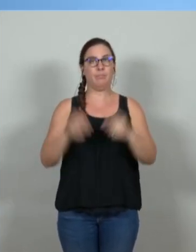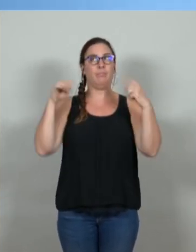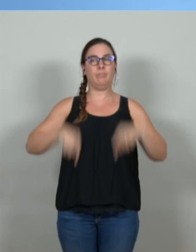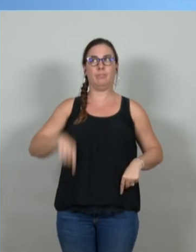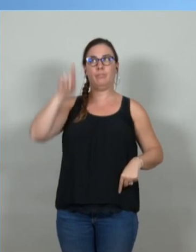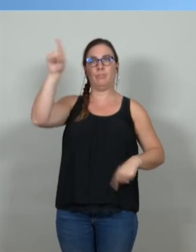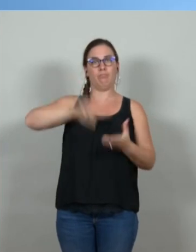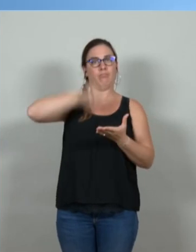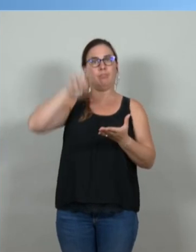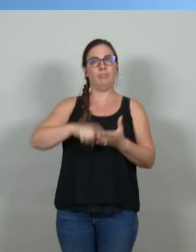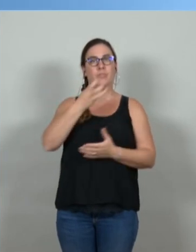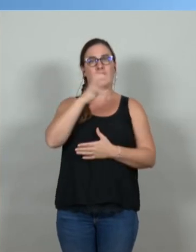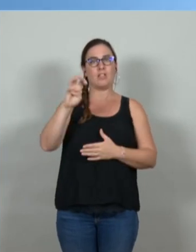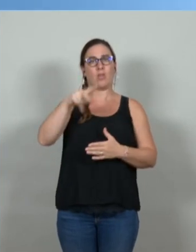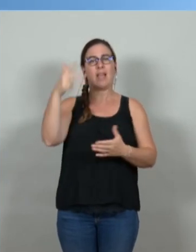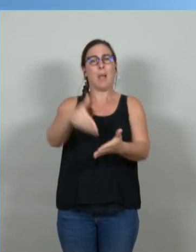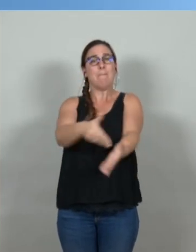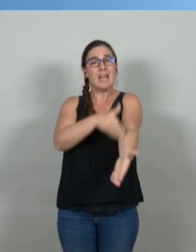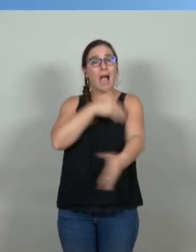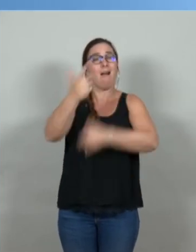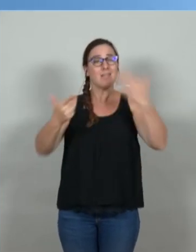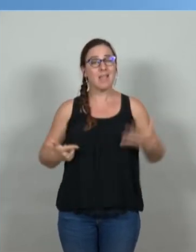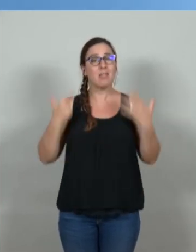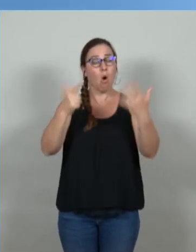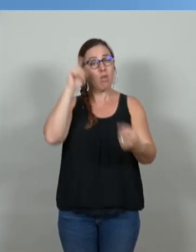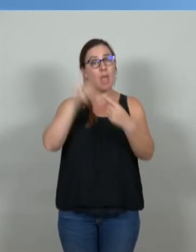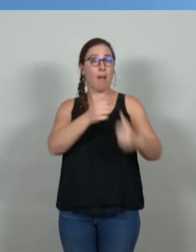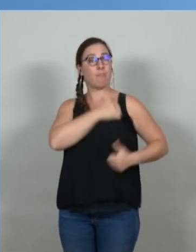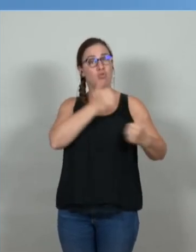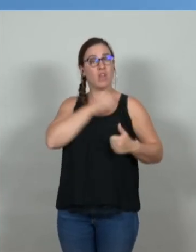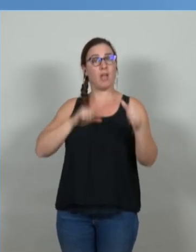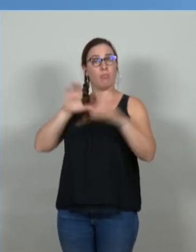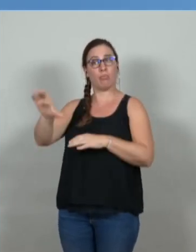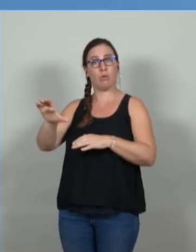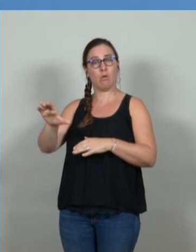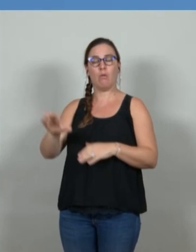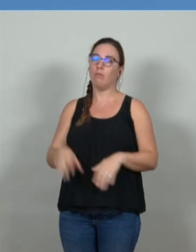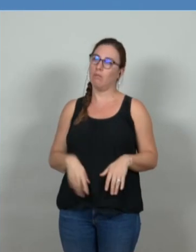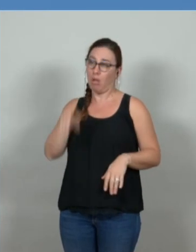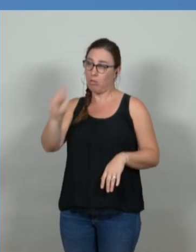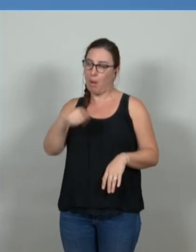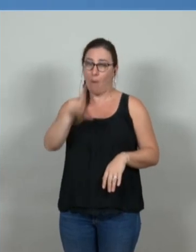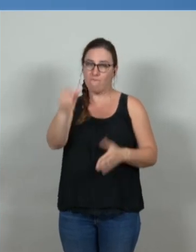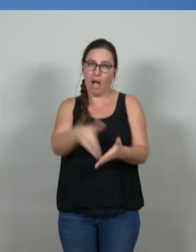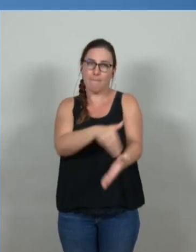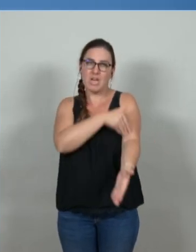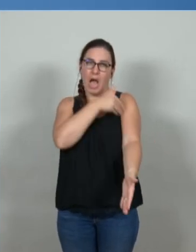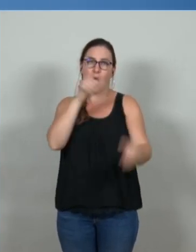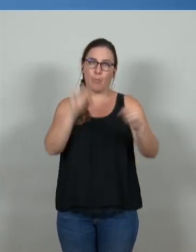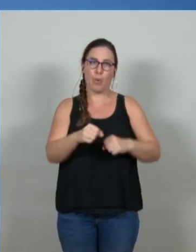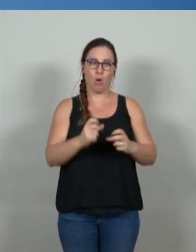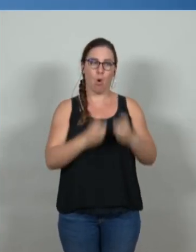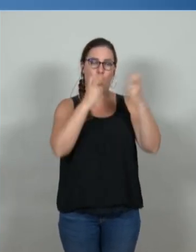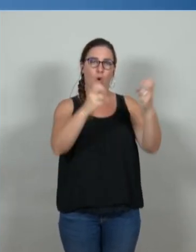une enveloppe de 413 milliards d'euros sur sept ans pour le budget de l'armée elle doit pouvoir dégager 20 milliards d'euros pour augmenter de 10 %